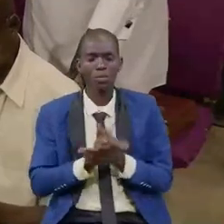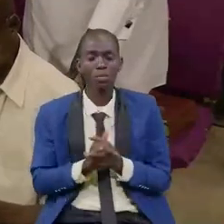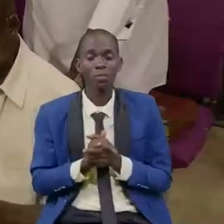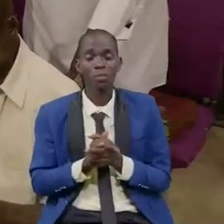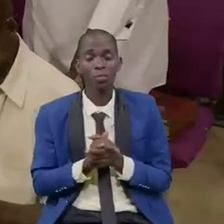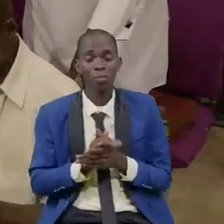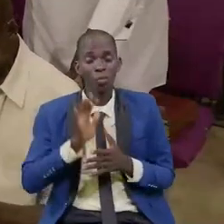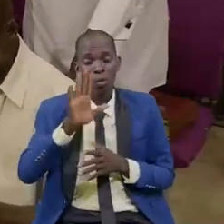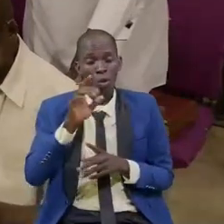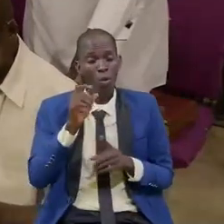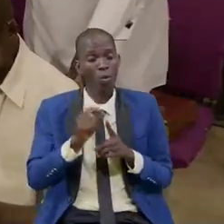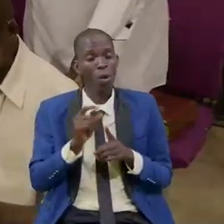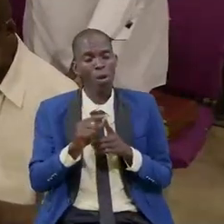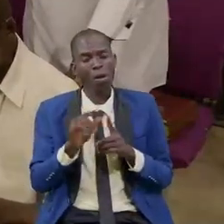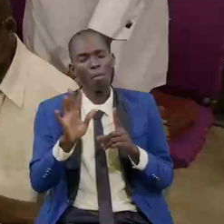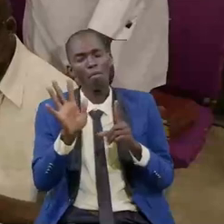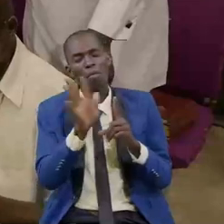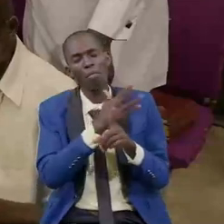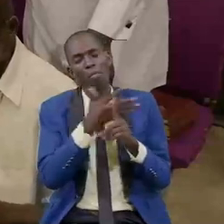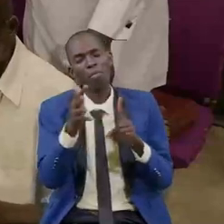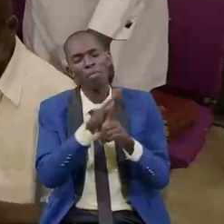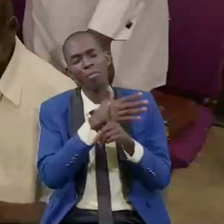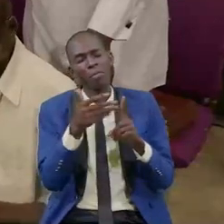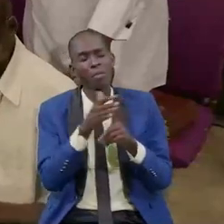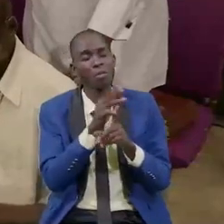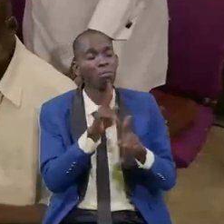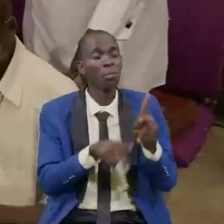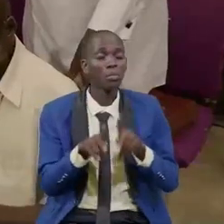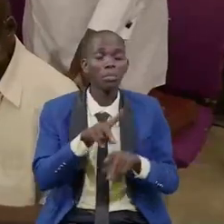Est-ce que vos paroles flattent